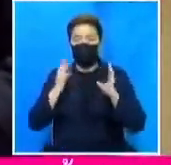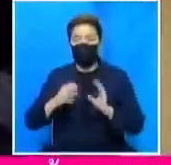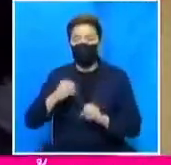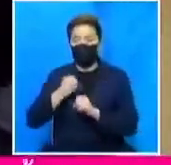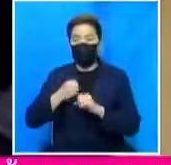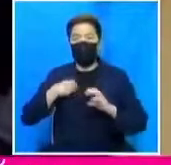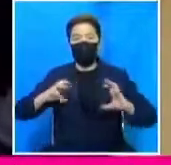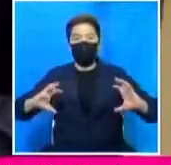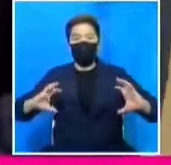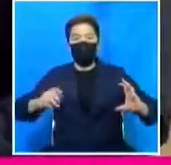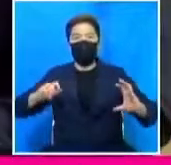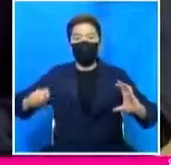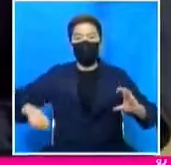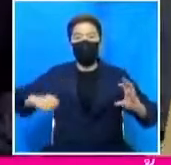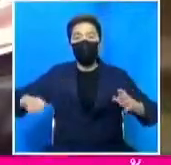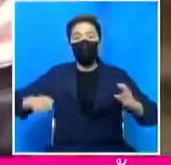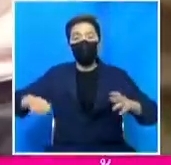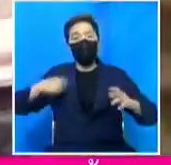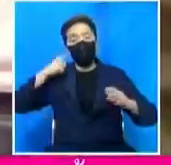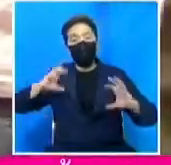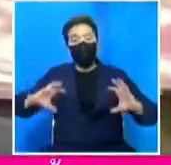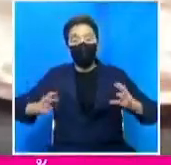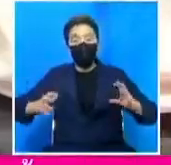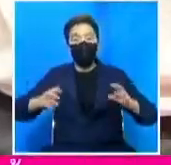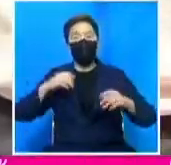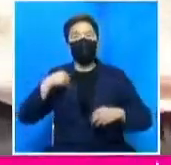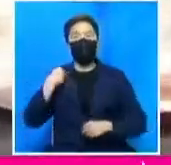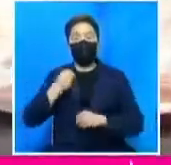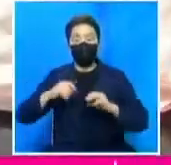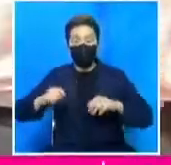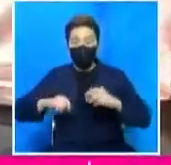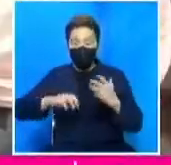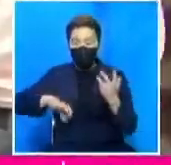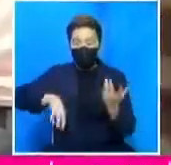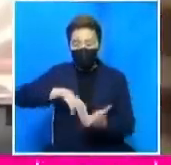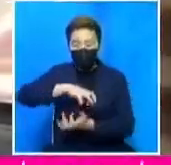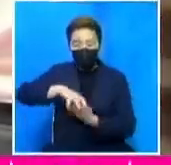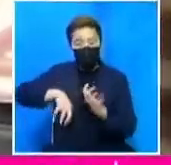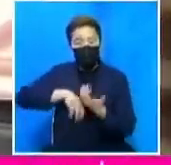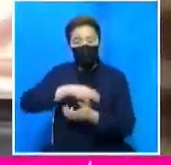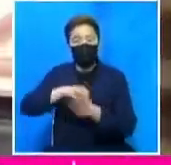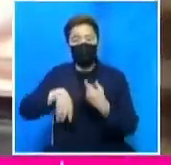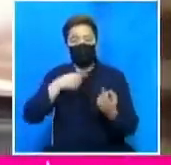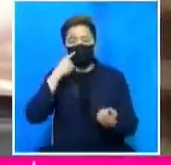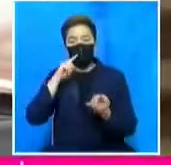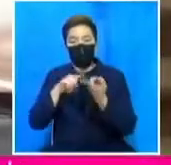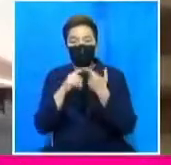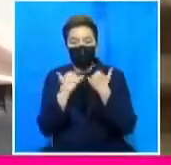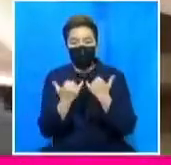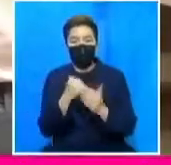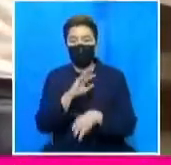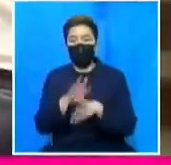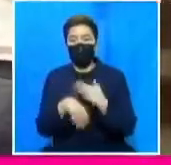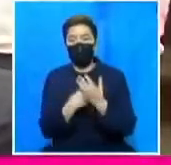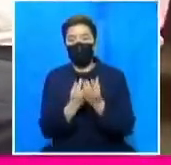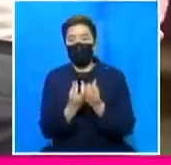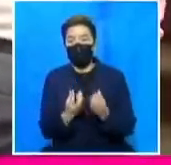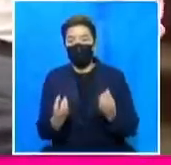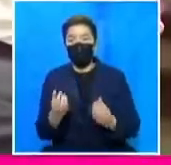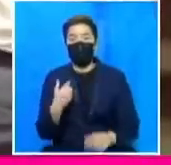จะทำการหมุนตู้เสียงงวดและหมวดอักษรเพื่อให้ลูกบอลคละกันซึ่งในครั้งนี้มีจำนวนทั้งสิ้